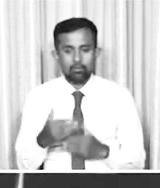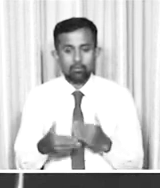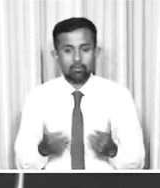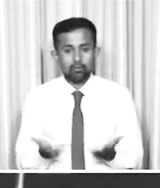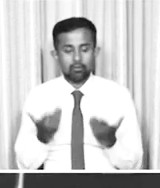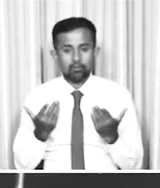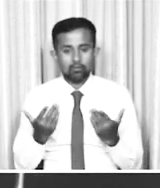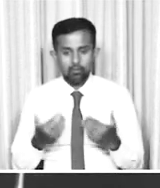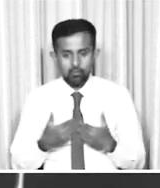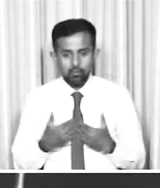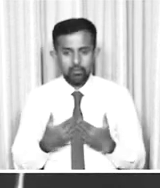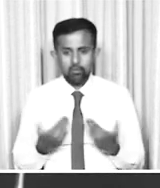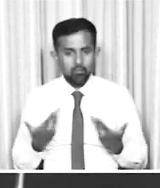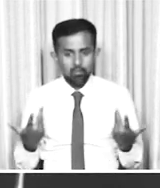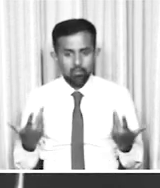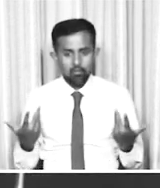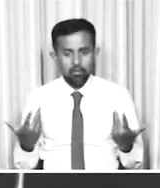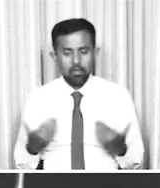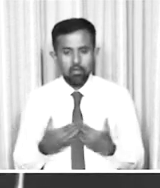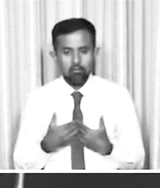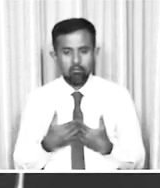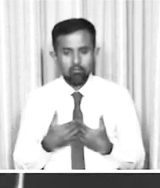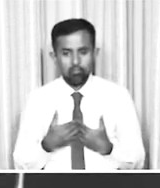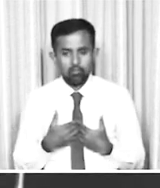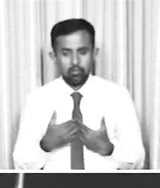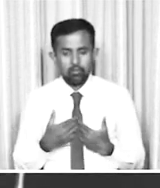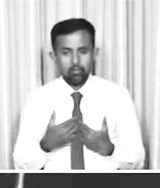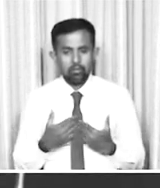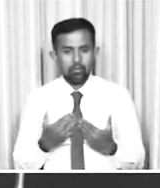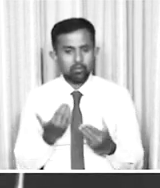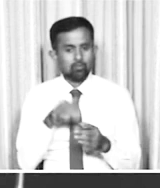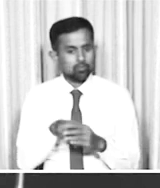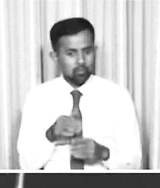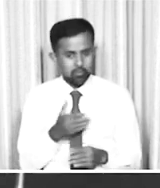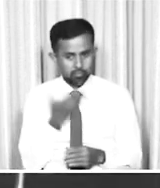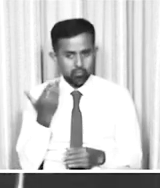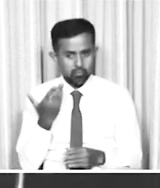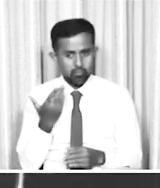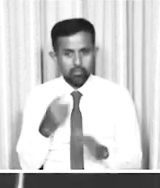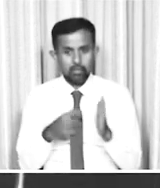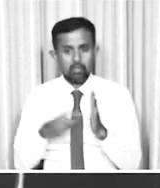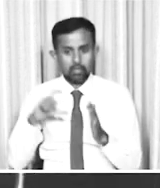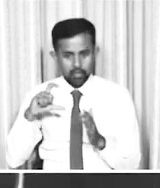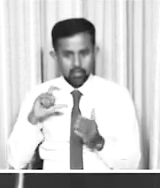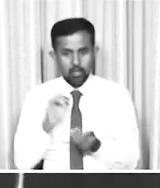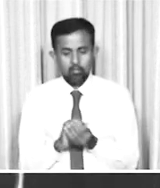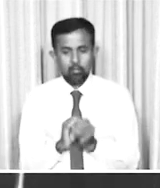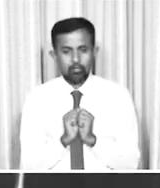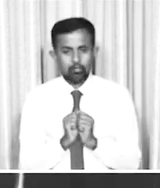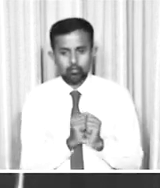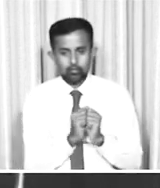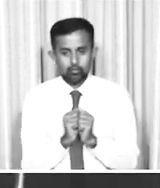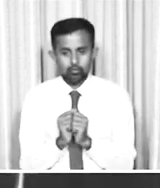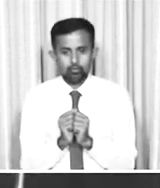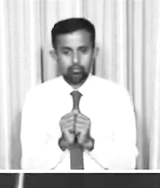செய்யுங்கள். செய்கின்ற பொழுது அந்த பிரதேச மக்களுக்கு தொழில் வாய்ப்பு வரும், அந்த பிரதேசத்திலே பொருளாதாரம் வரும். அதை விட்டுவிட்டு பிரைவேட் கம்பெனிகளுக்கெல்லாம் அந்த பகுதியிலே வந்து மைனிங்